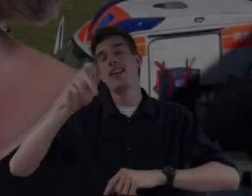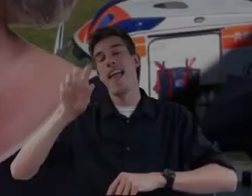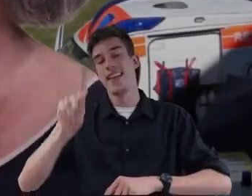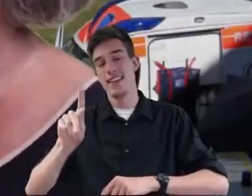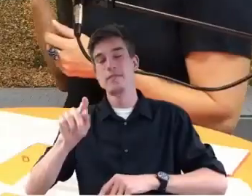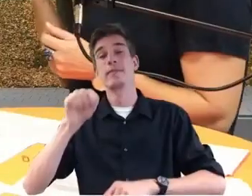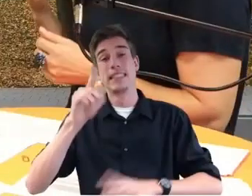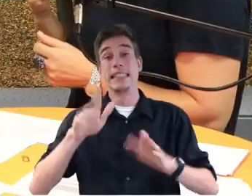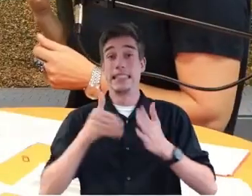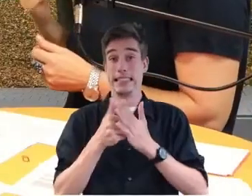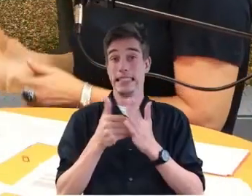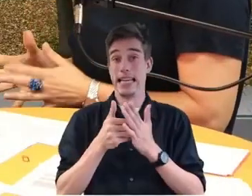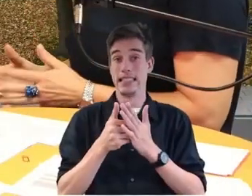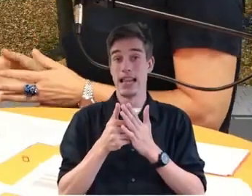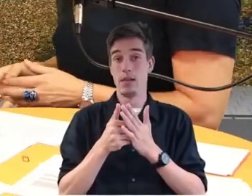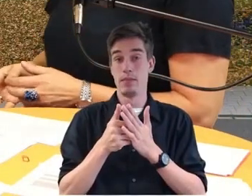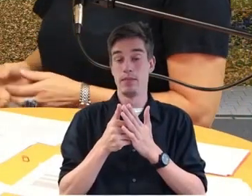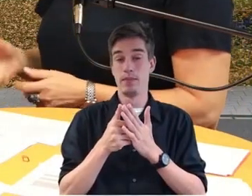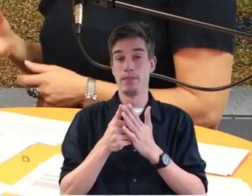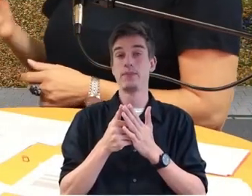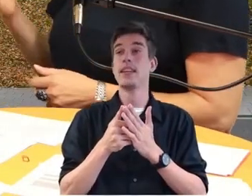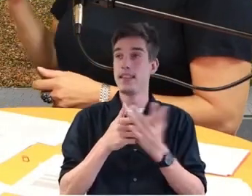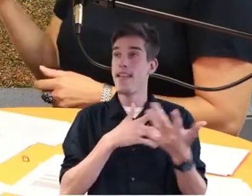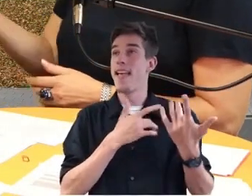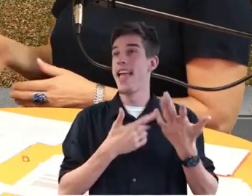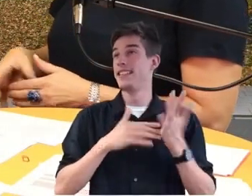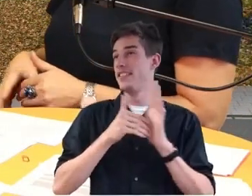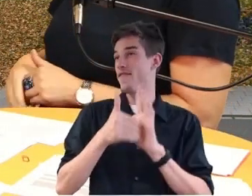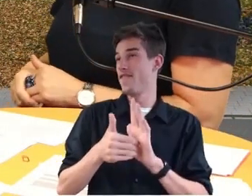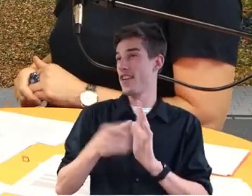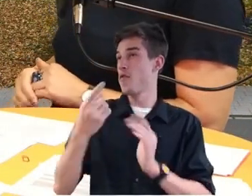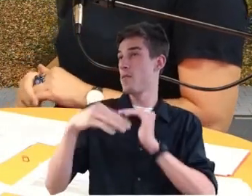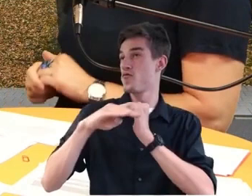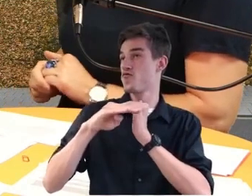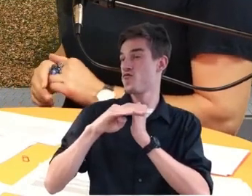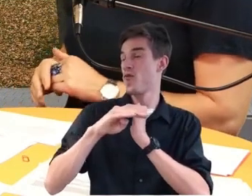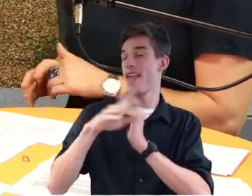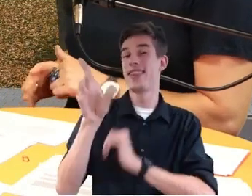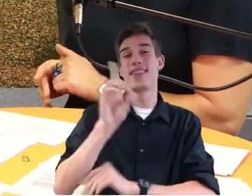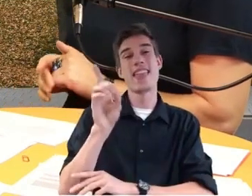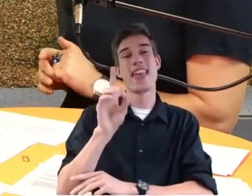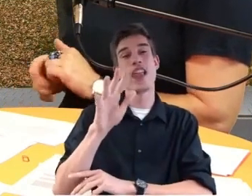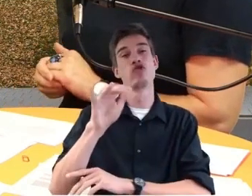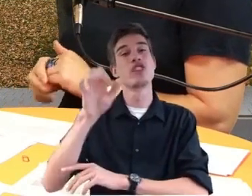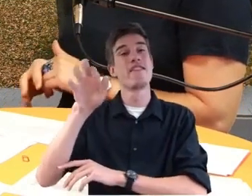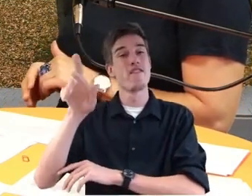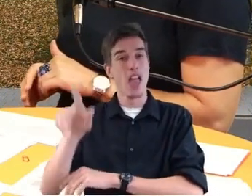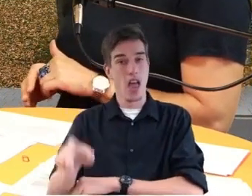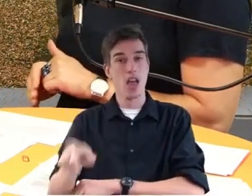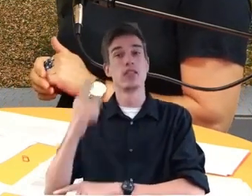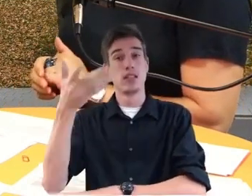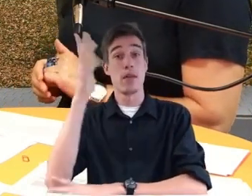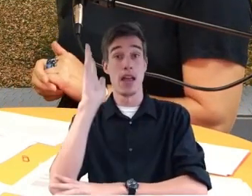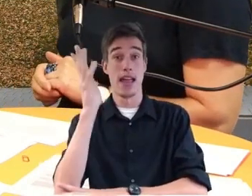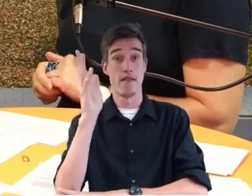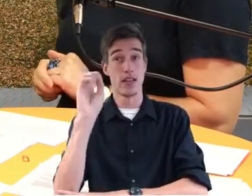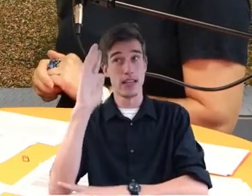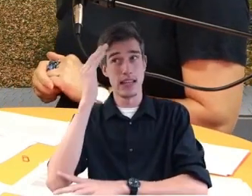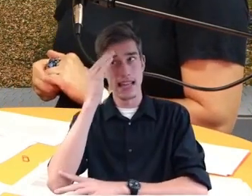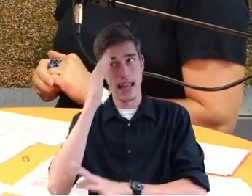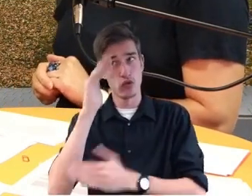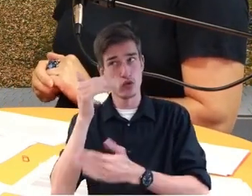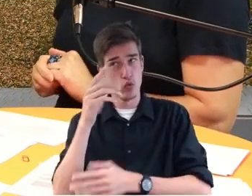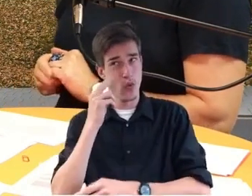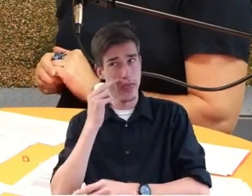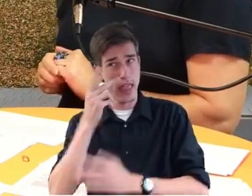dazu begrüße ich jetzt ganz herzlich meine kollegin daniela s ship aus dem referat ich glaube das referat heißt auch